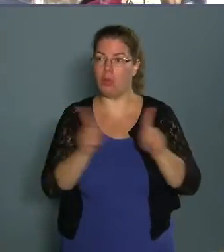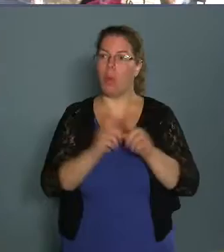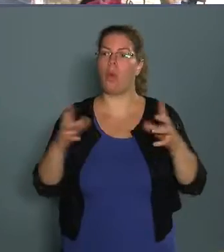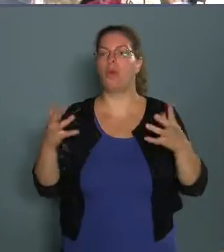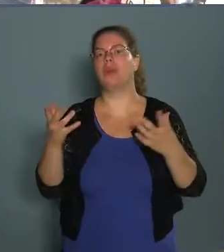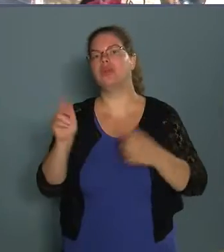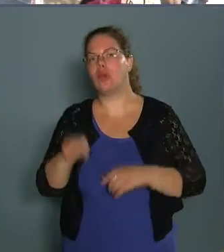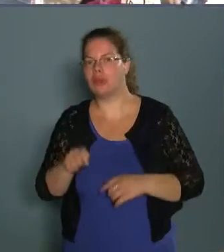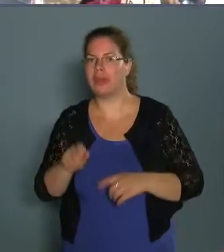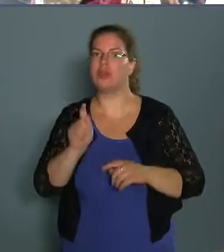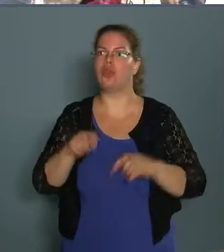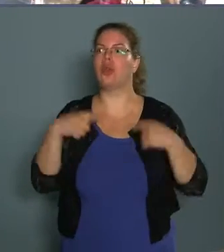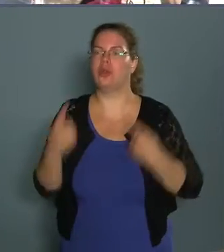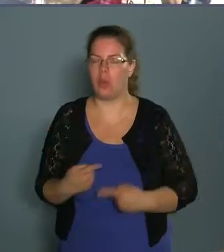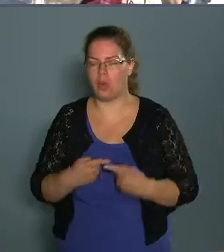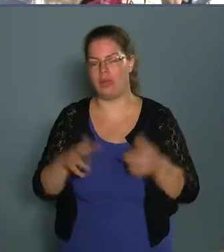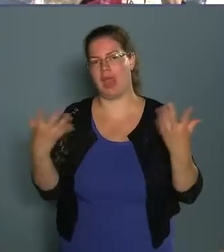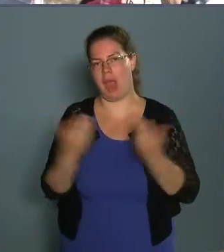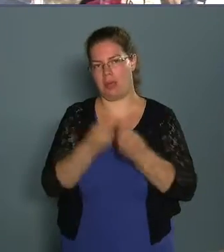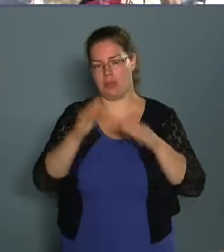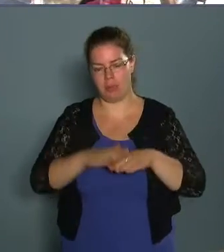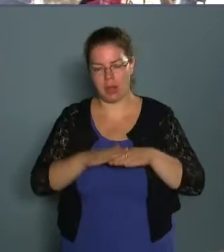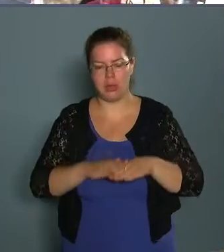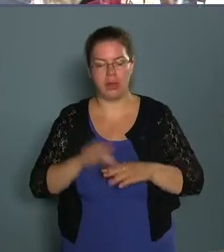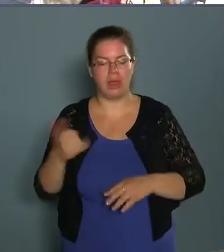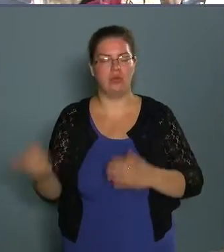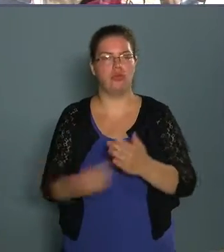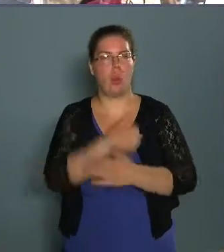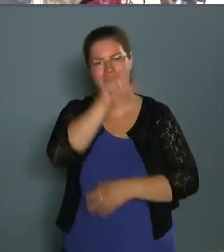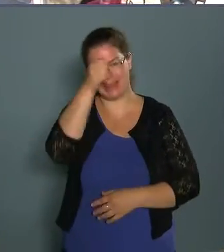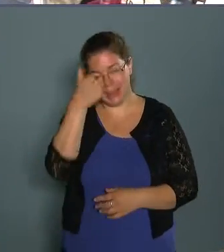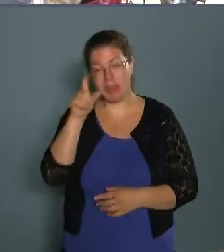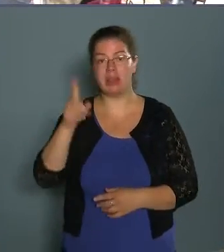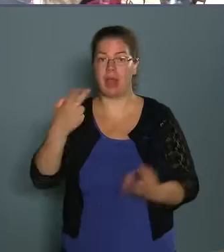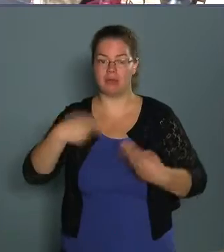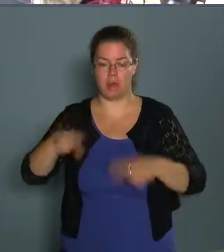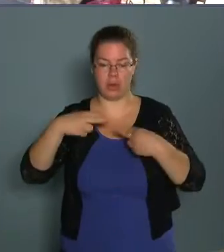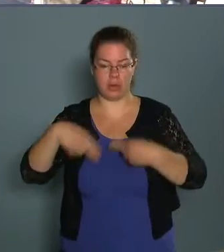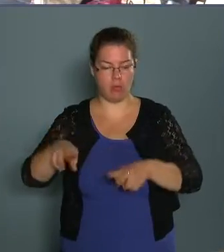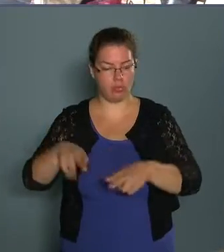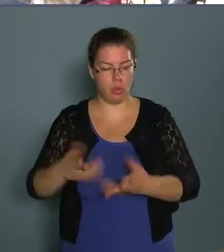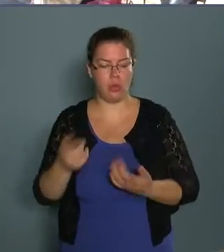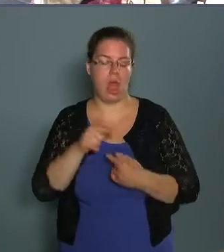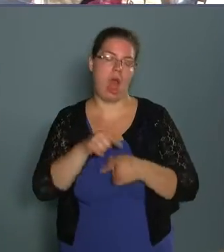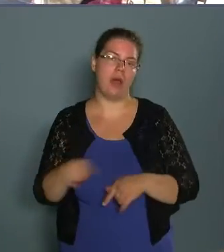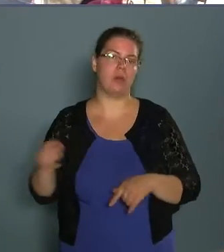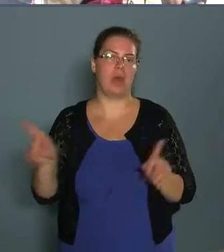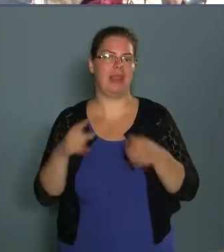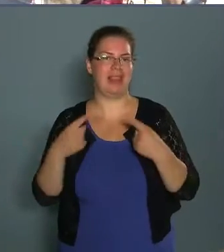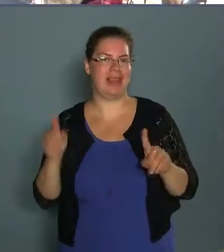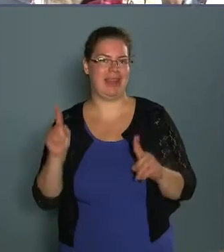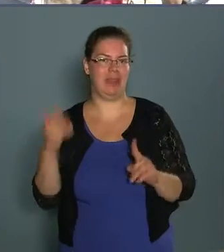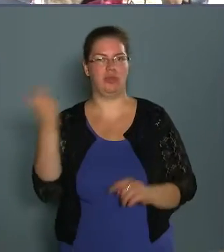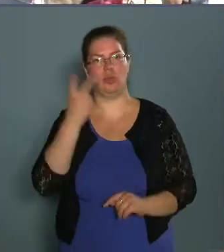együtt maradnak, úgy döntöttünk, hogy együtt maradunk, és új néven ugyan, de folytatjuk azokat a